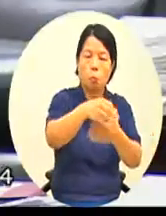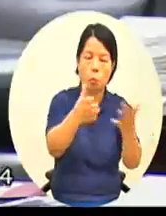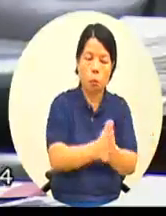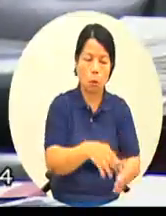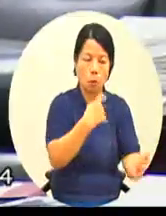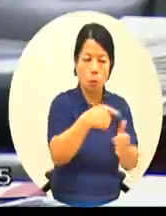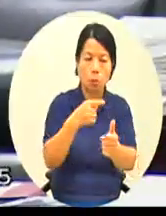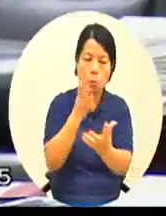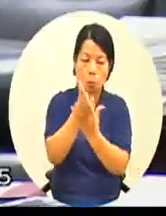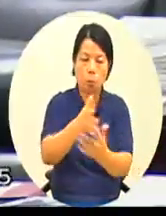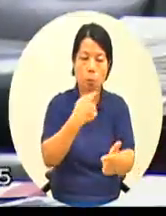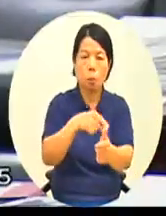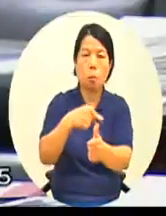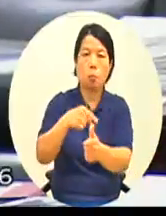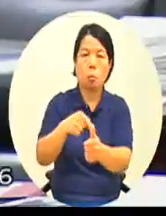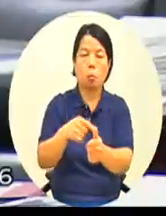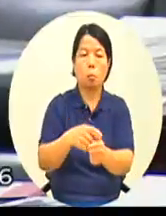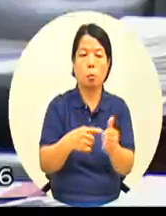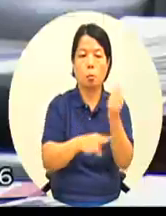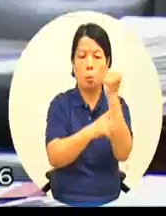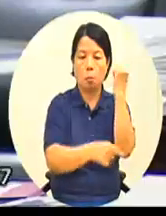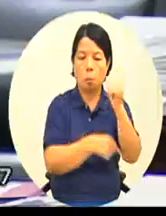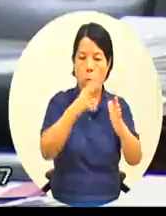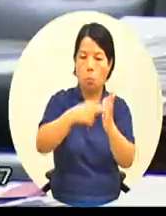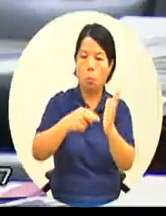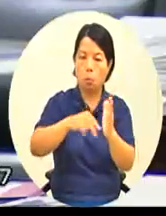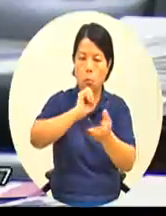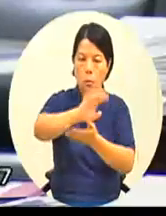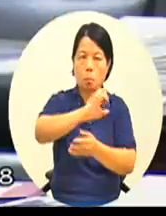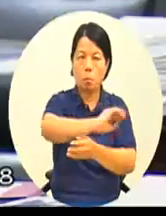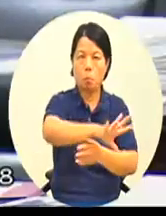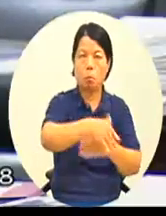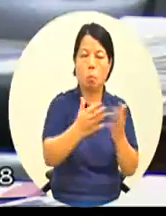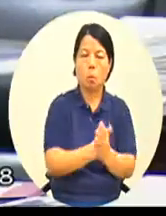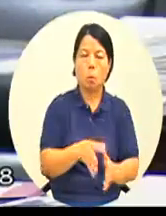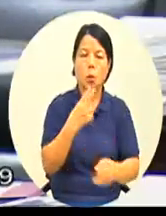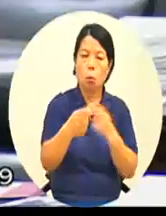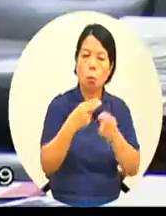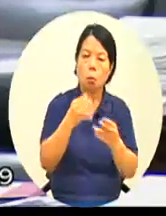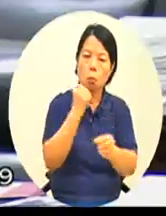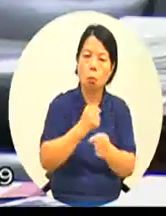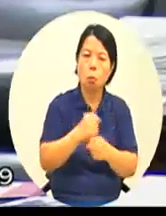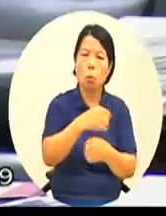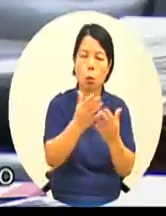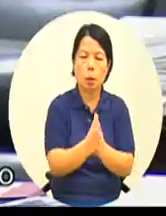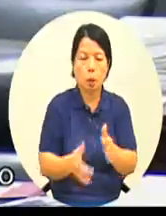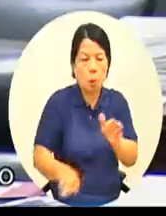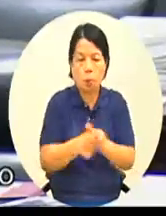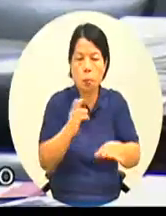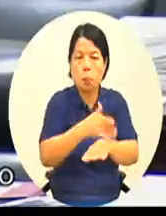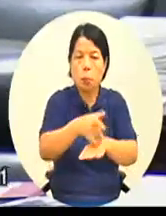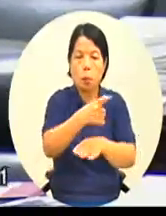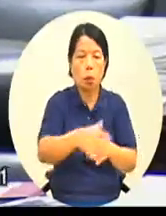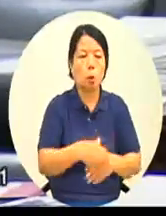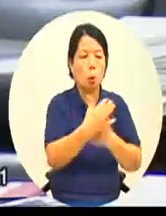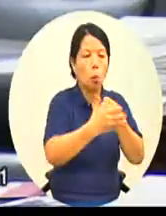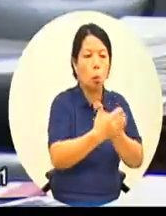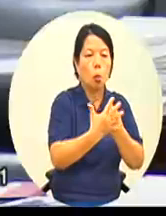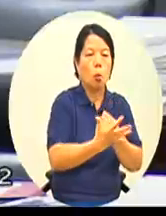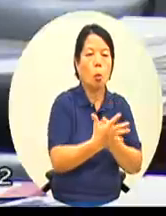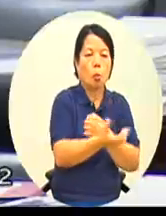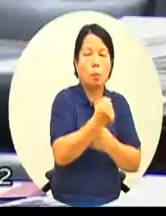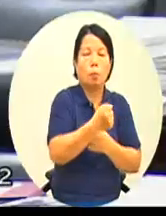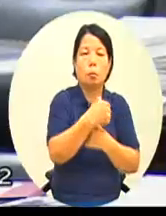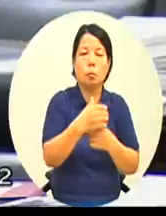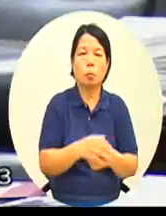它介入，然后去辅导这些小型的业者。吼，你怎样讲？哦，啊，我哪子较袂去处罚，我哪子较去保障员工的权益，我要哪子我较容易生